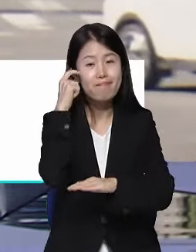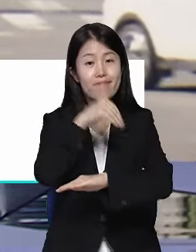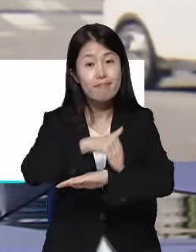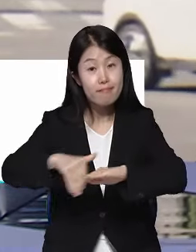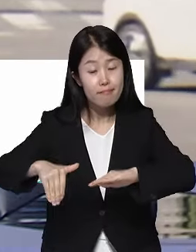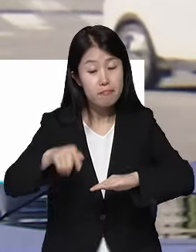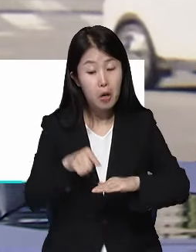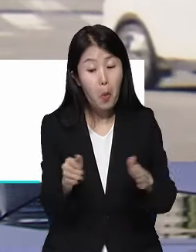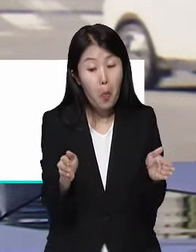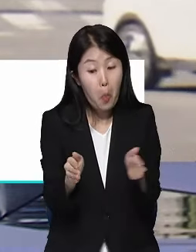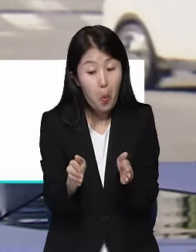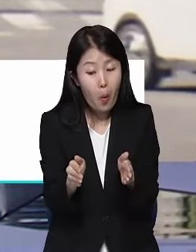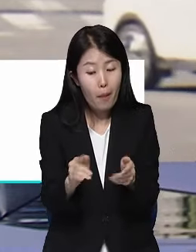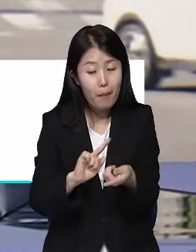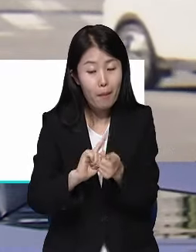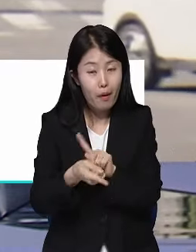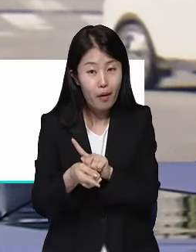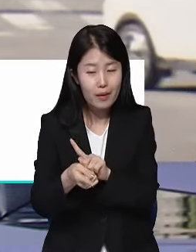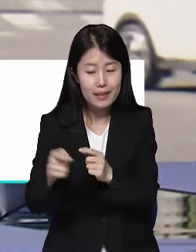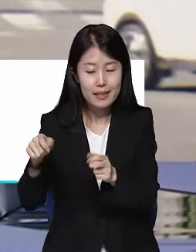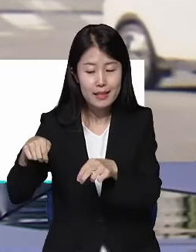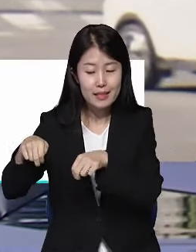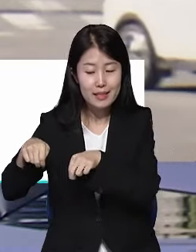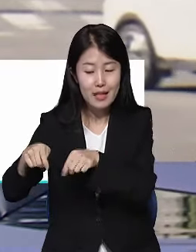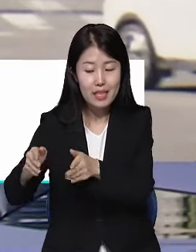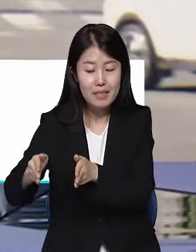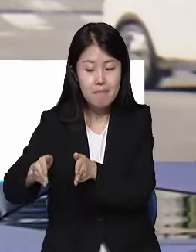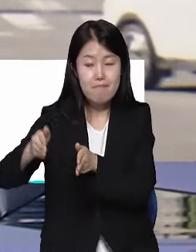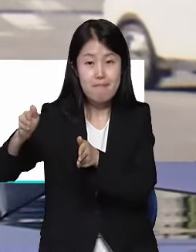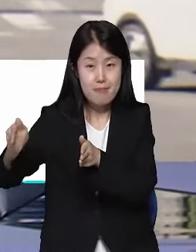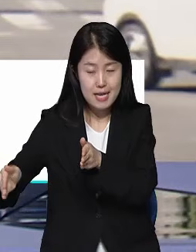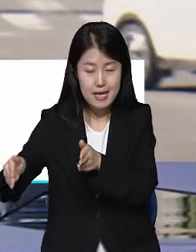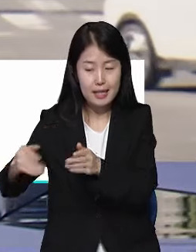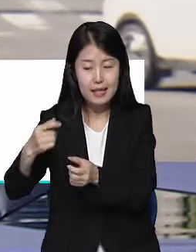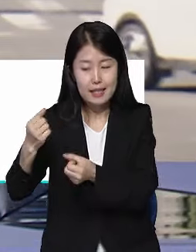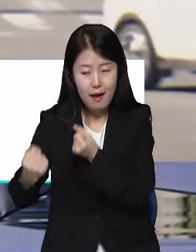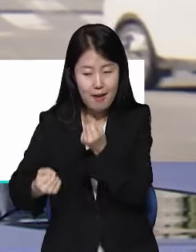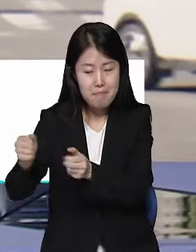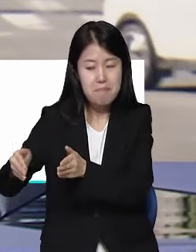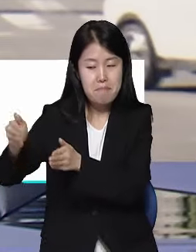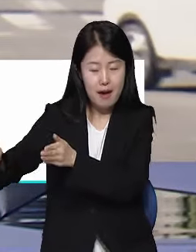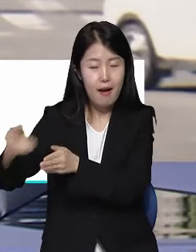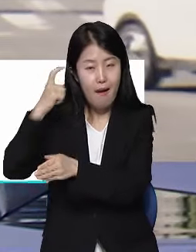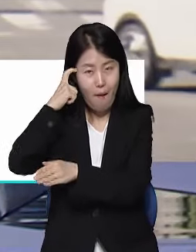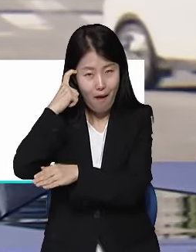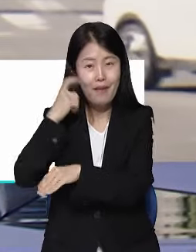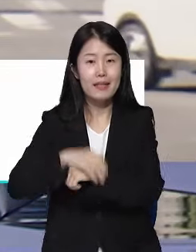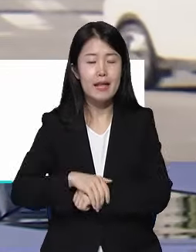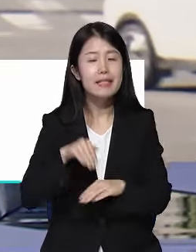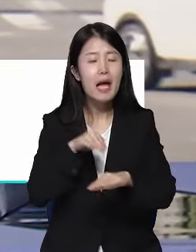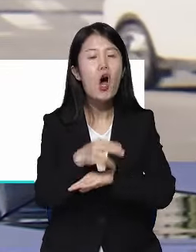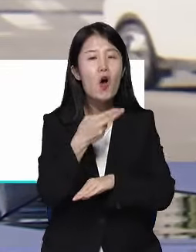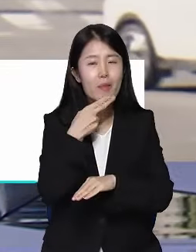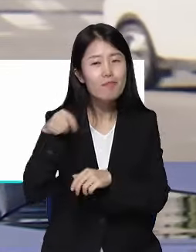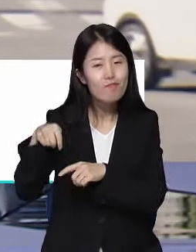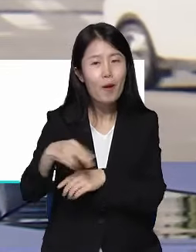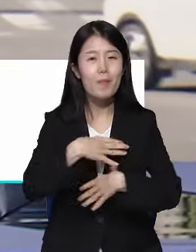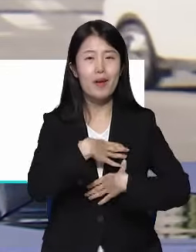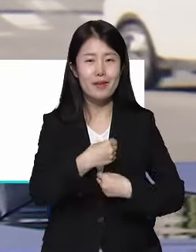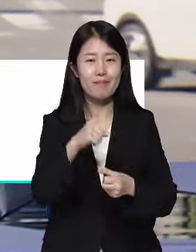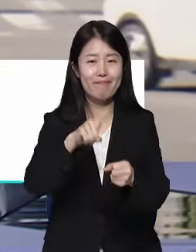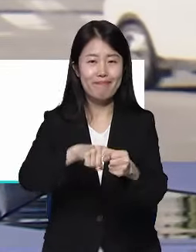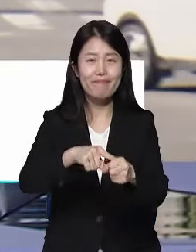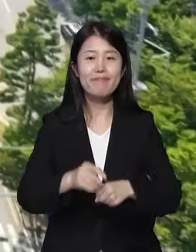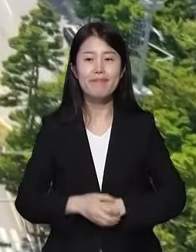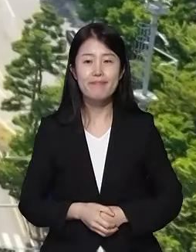보행로와 자전거 도로를 늘리는 등 차가 없어도 이동이 편리한 도시를 만들겠다는 계획입니다. 정경원 기자의 보도입니다.